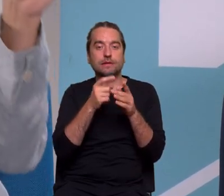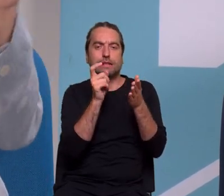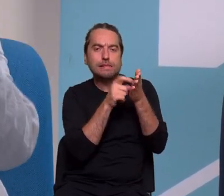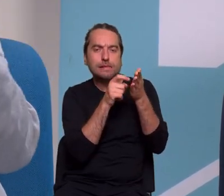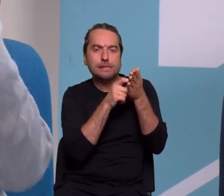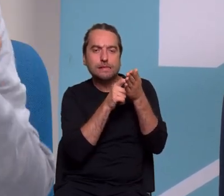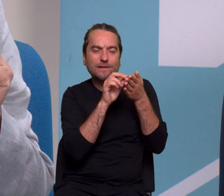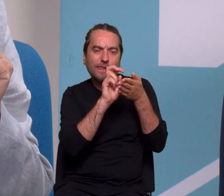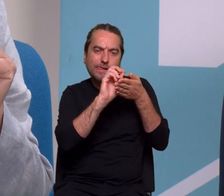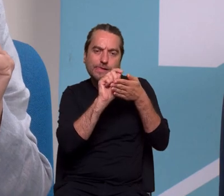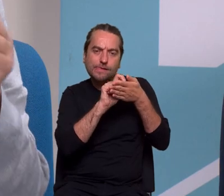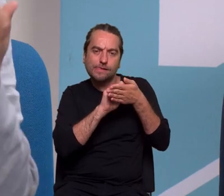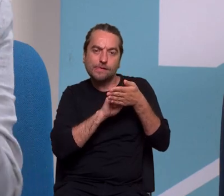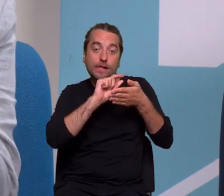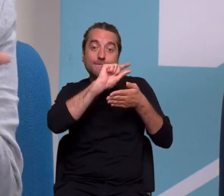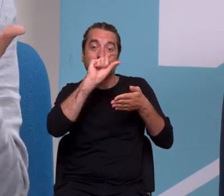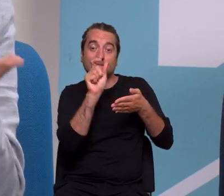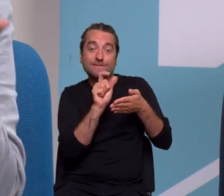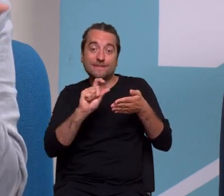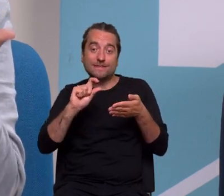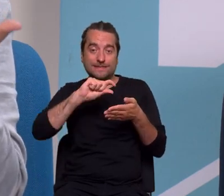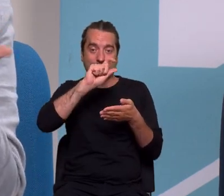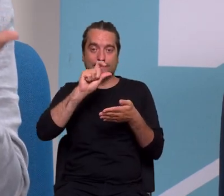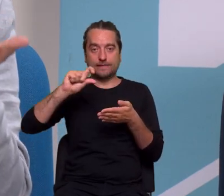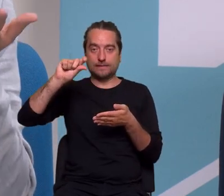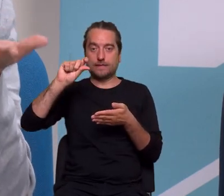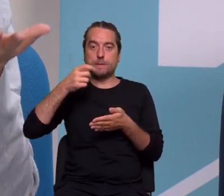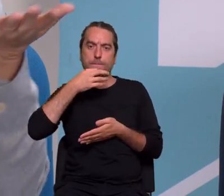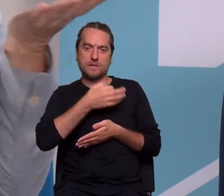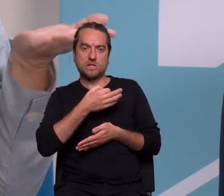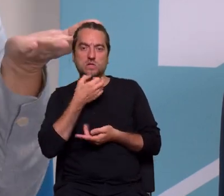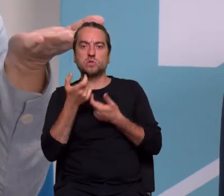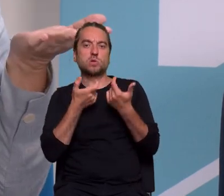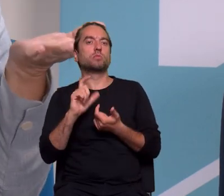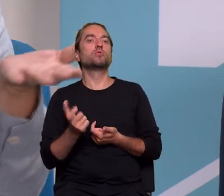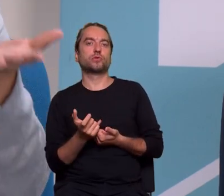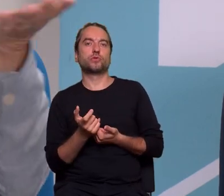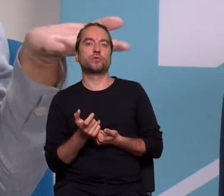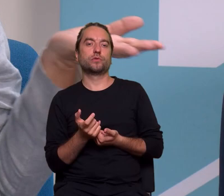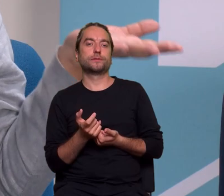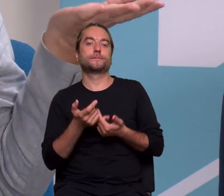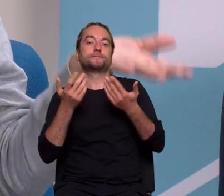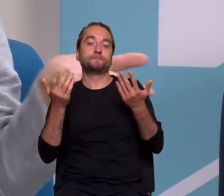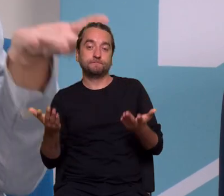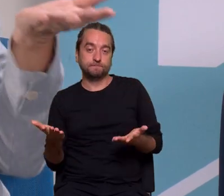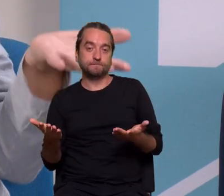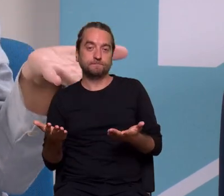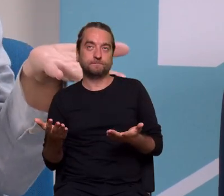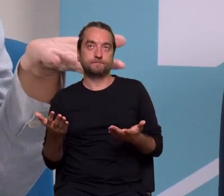wydrapano w którym swastykę. I teraz, proszę państwa, no pytanie, co z tym zrobić, tak? bo z jednej strony